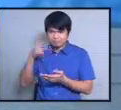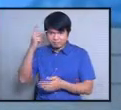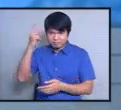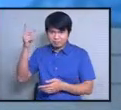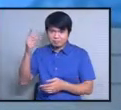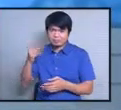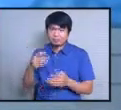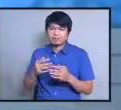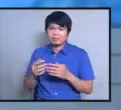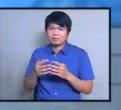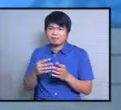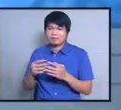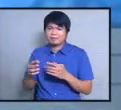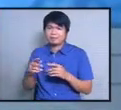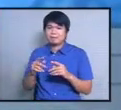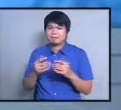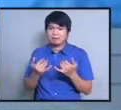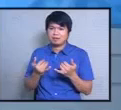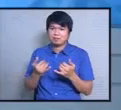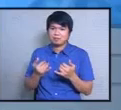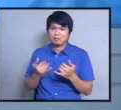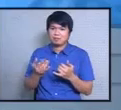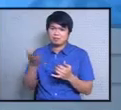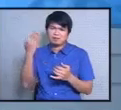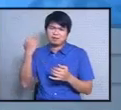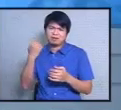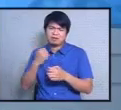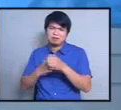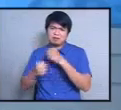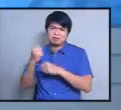ngayon namumuno. Noong nakarang taon lamang, sinabi niya sa